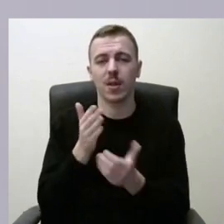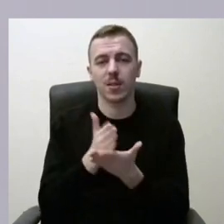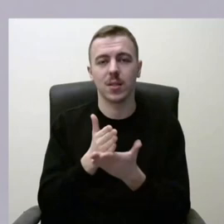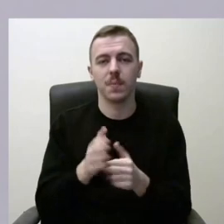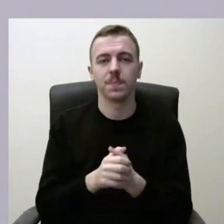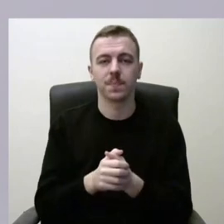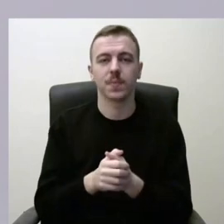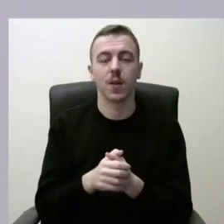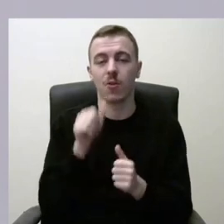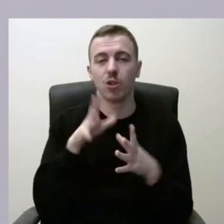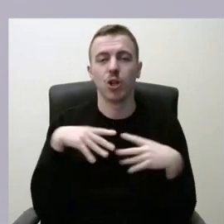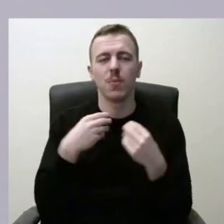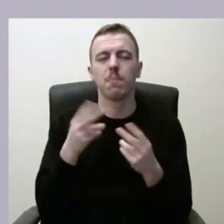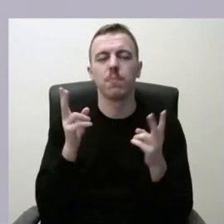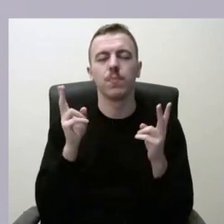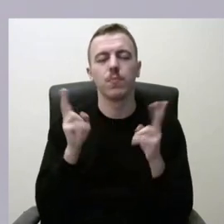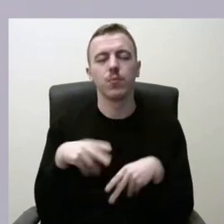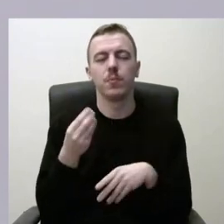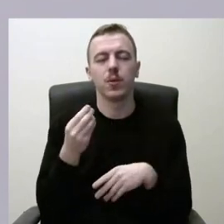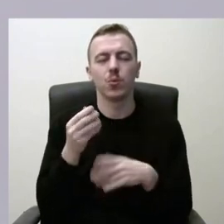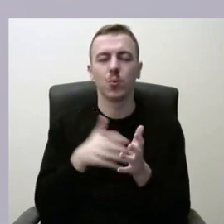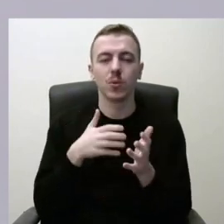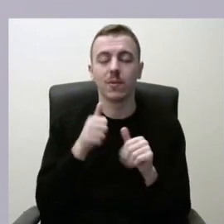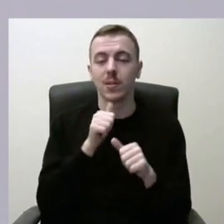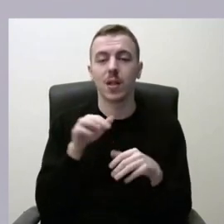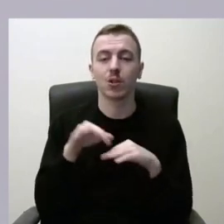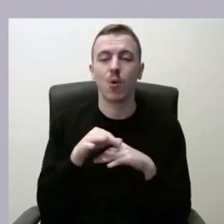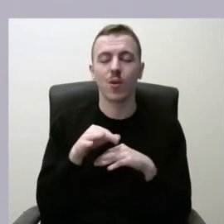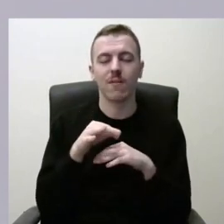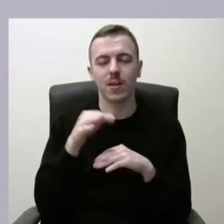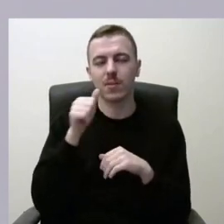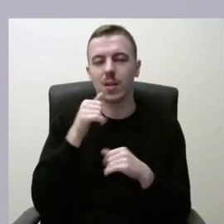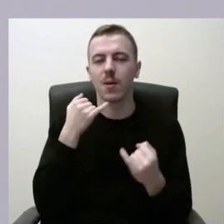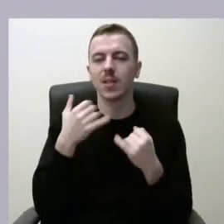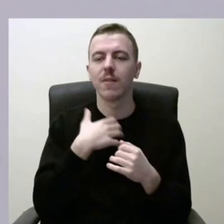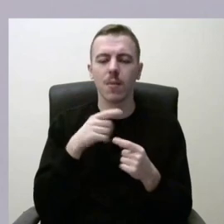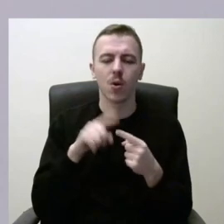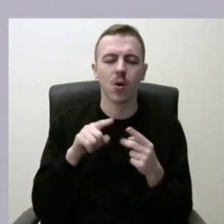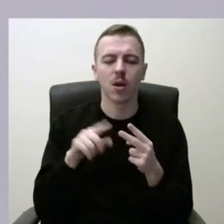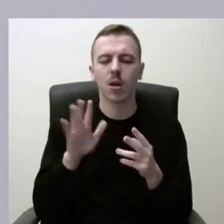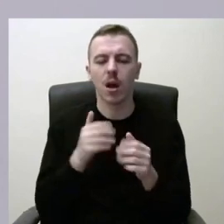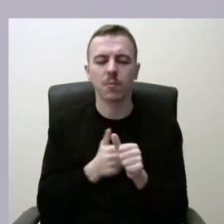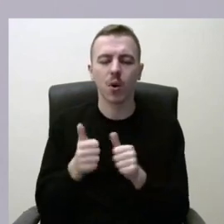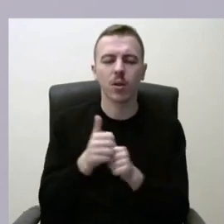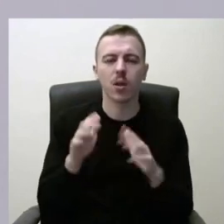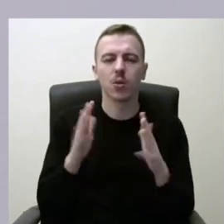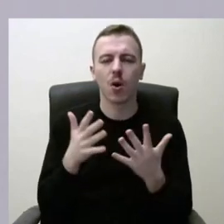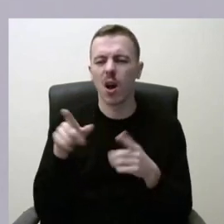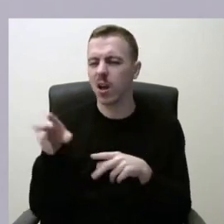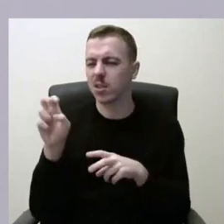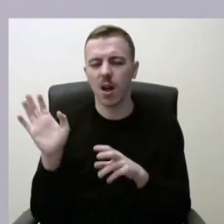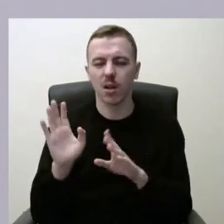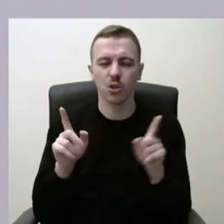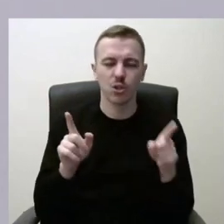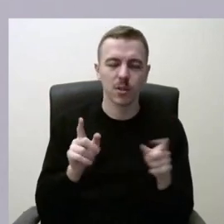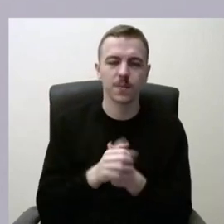šeimoje kažkam trūksta pinigų, visada vyras už mano šneka, kas yra svarbiau. Kas yra pirmiau, ko atsisakom, o ką finansuojam.